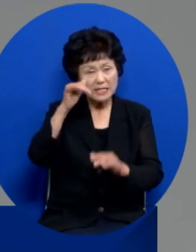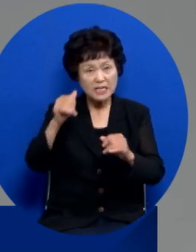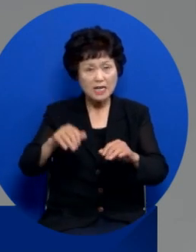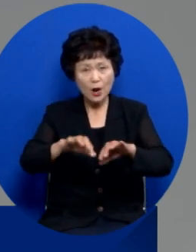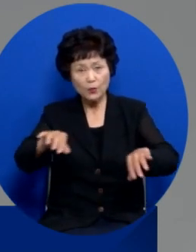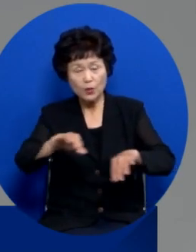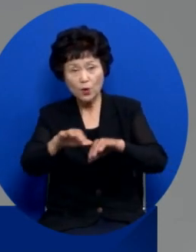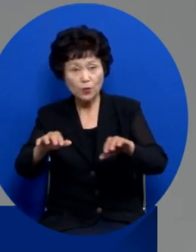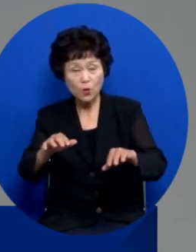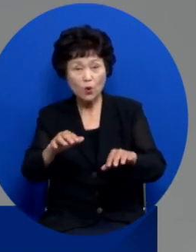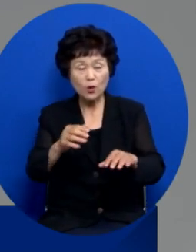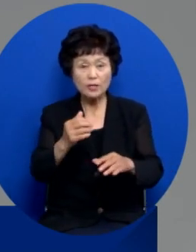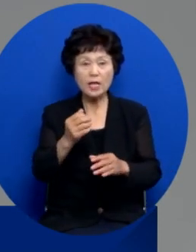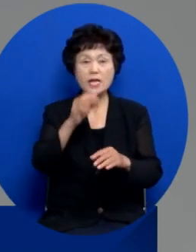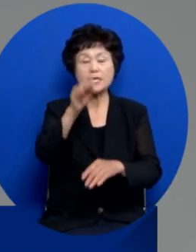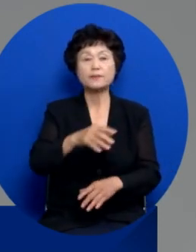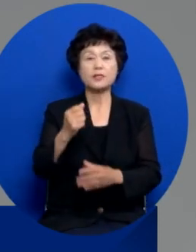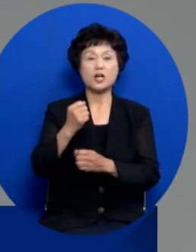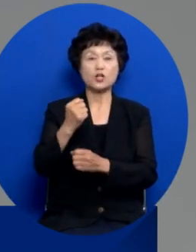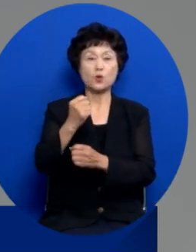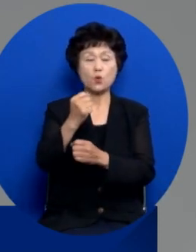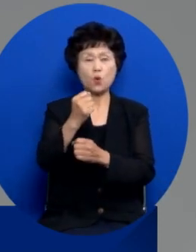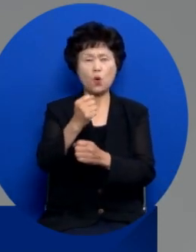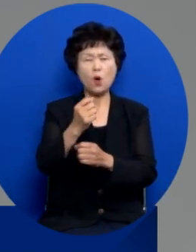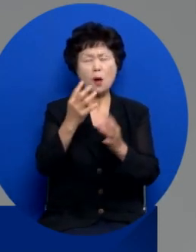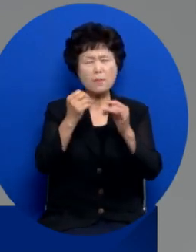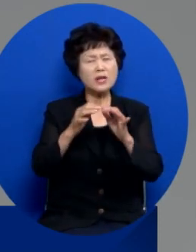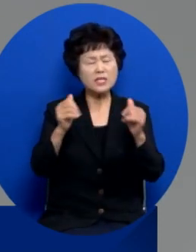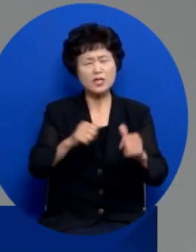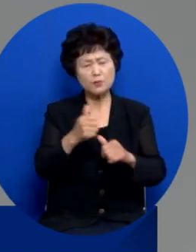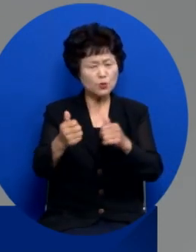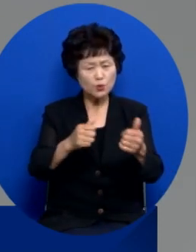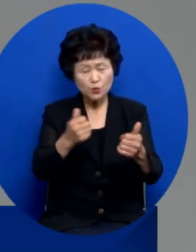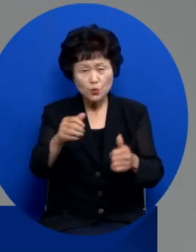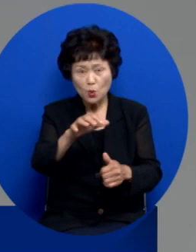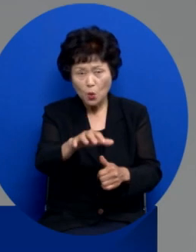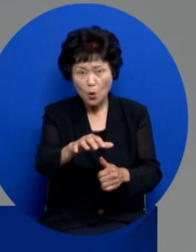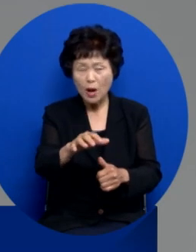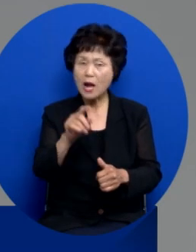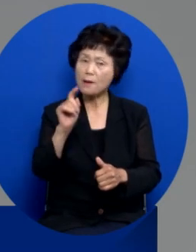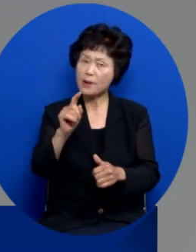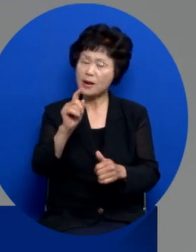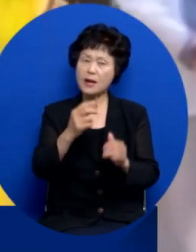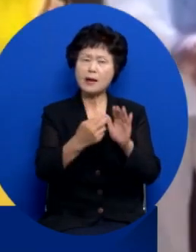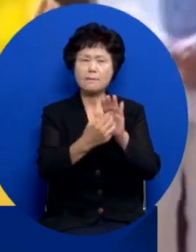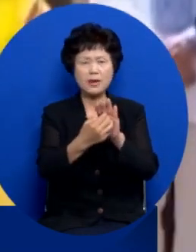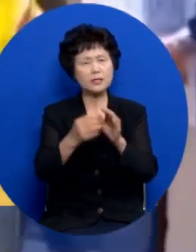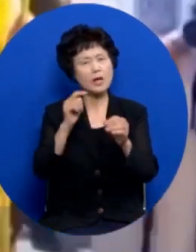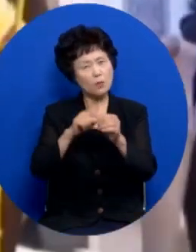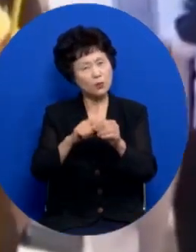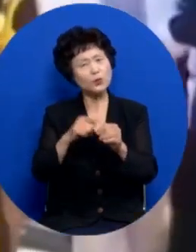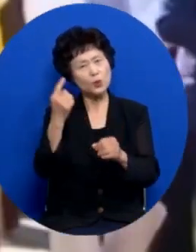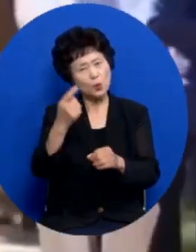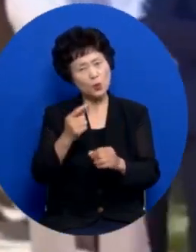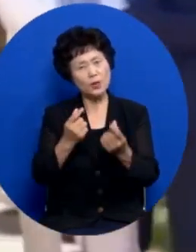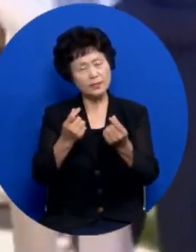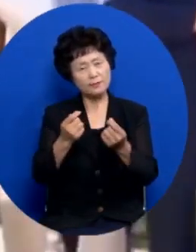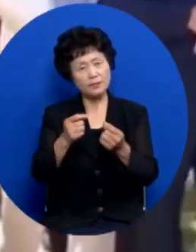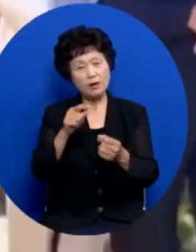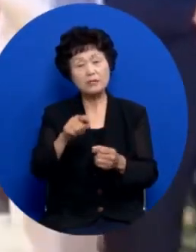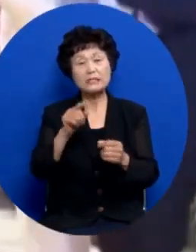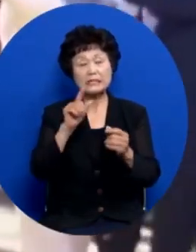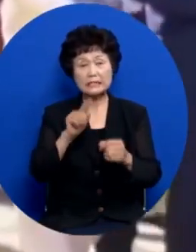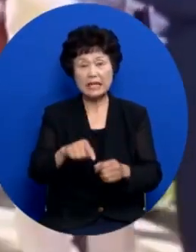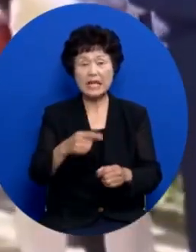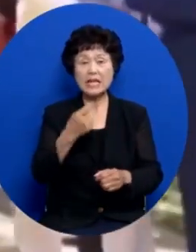한 50명 가까이 죽은 현장이었기 때문에 그걸 막으려고 아마 오셨다고 저는 생각합니다. 현지 정교회